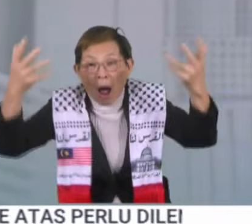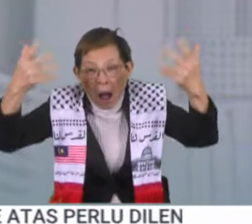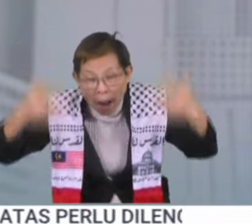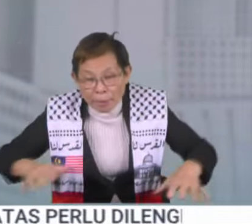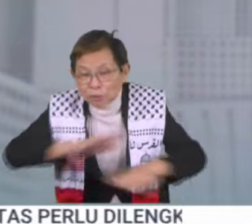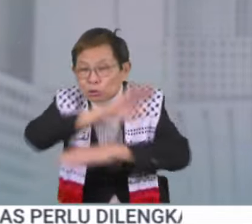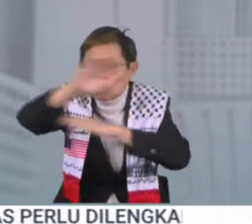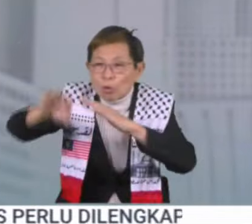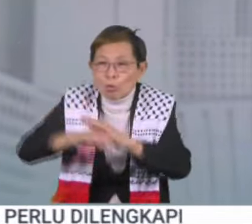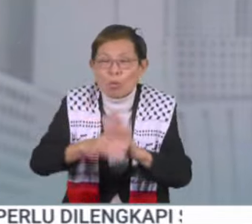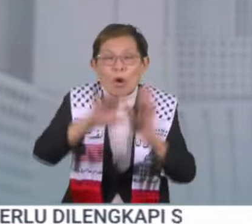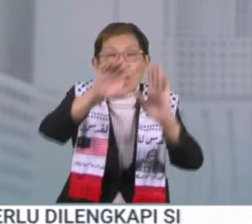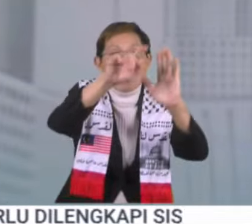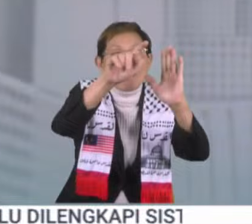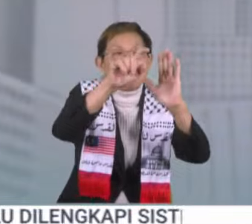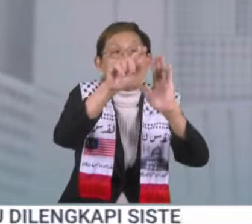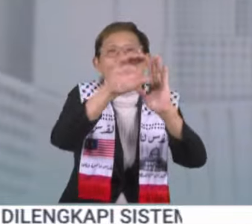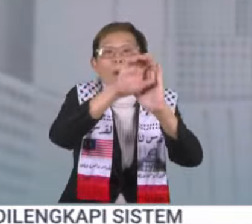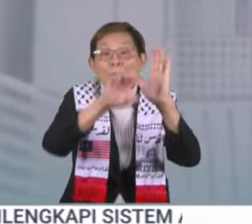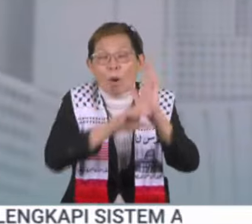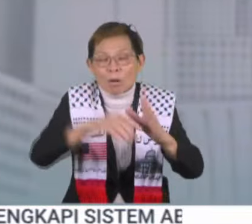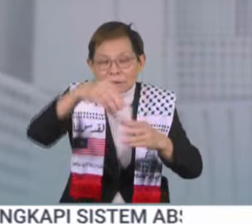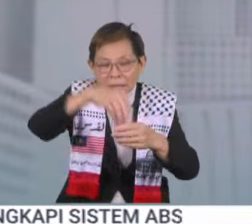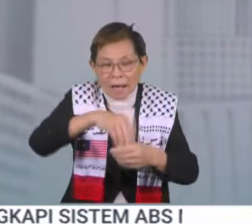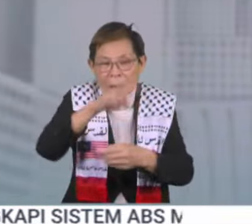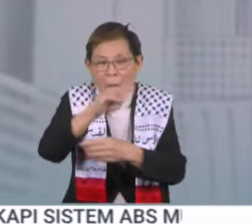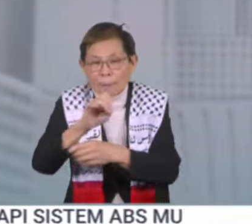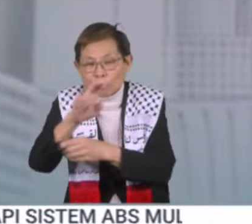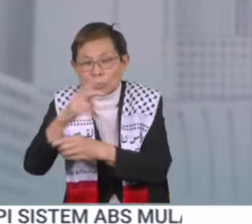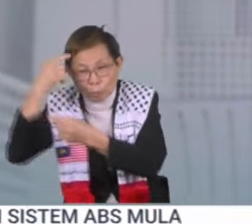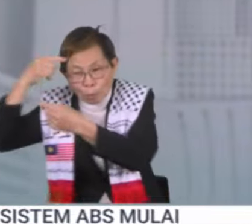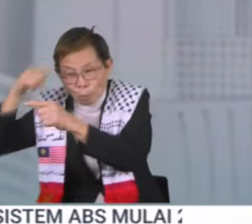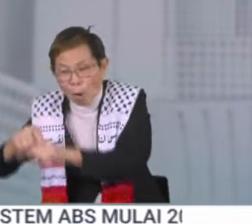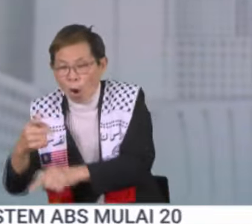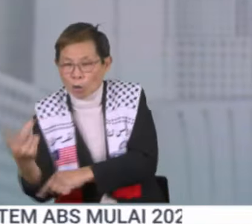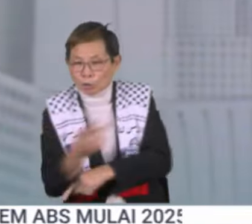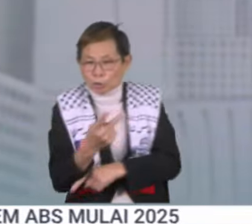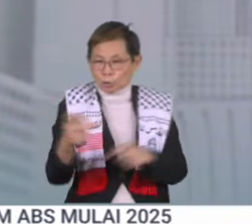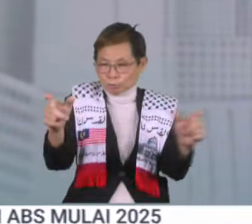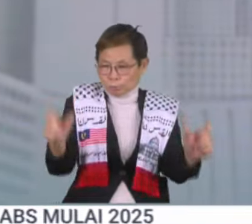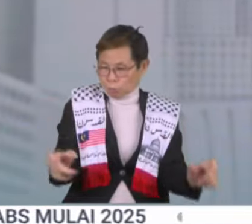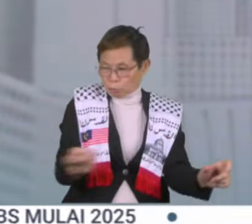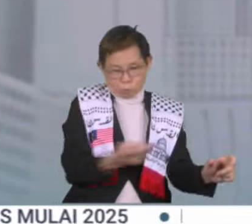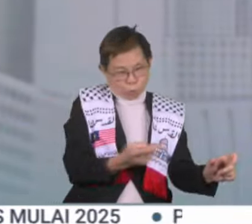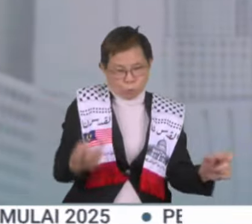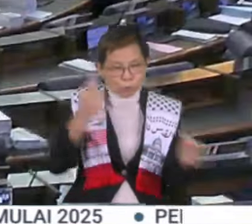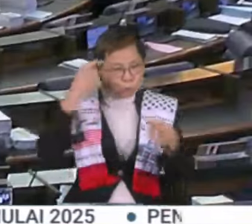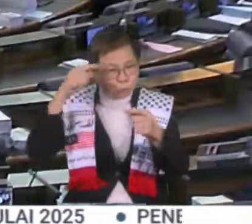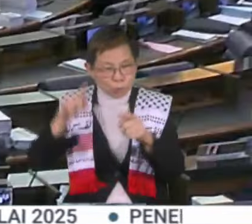selepas keseluruhan terma yang terkandung dalam MOU itu dipersetujui kedua-dua pihak.